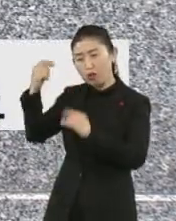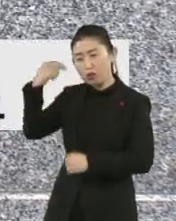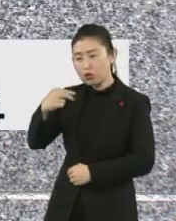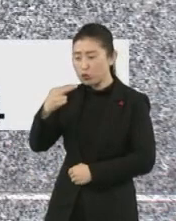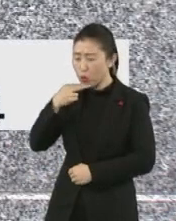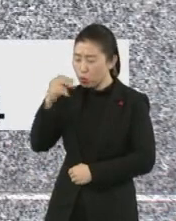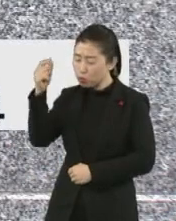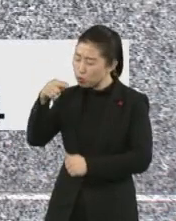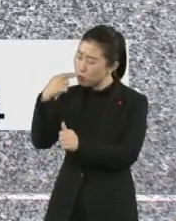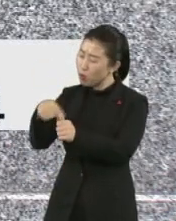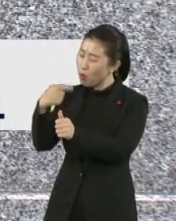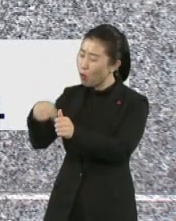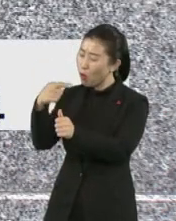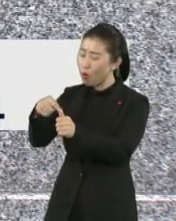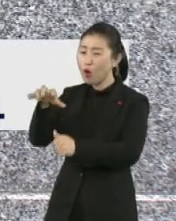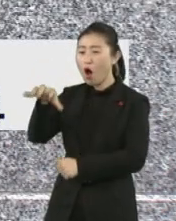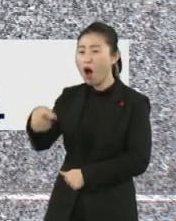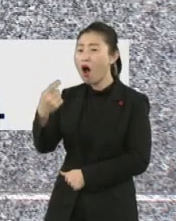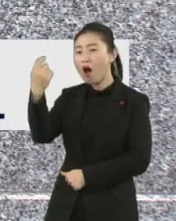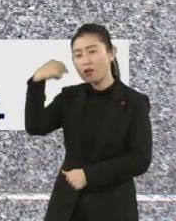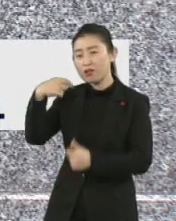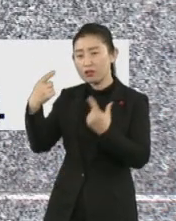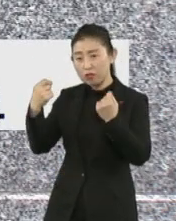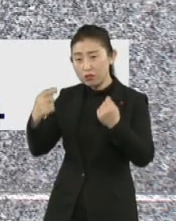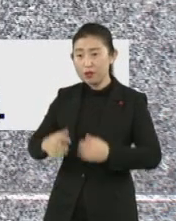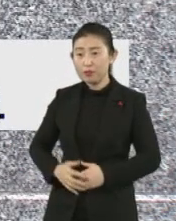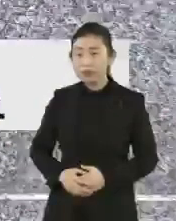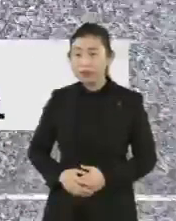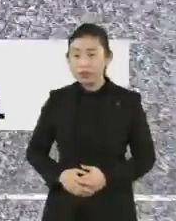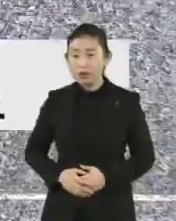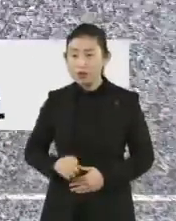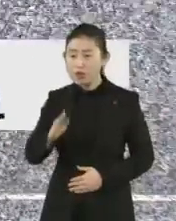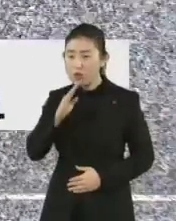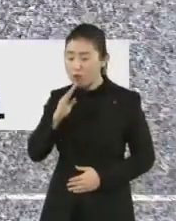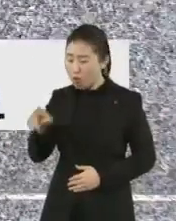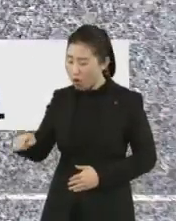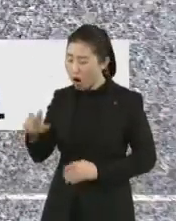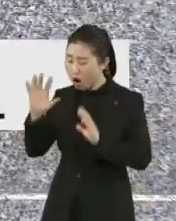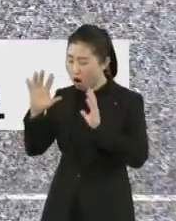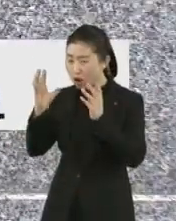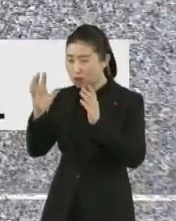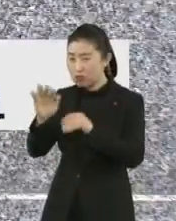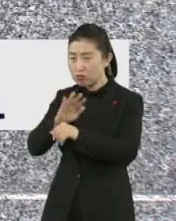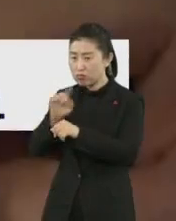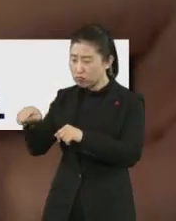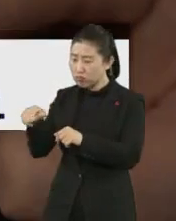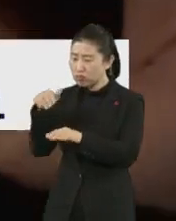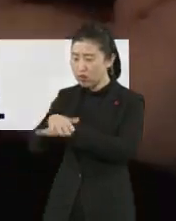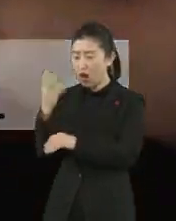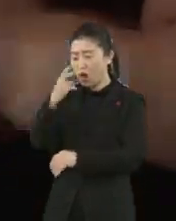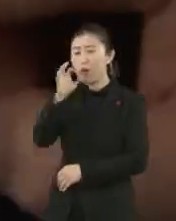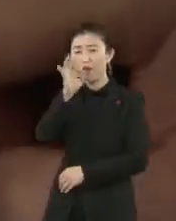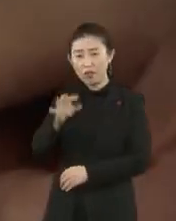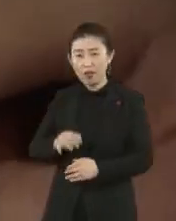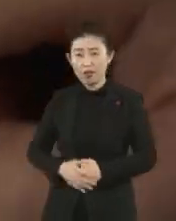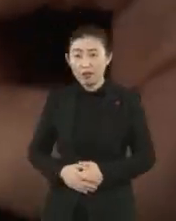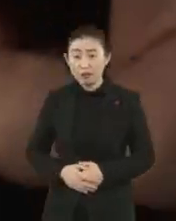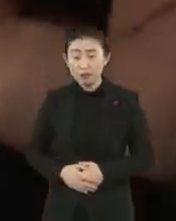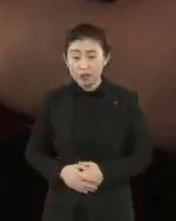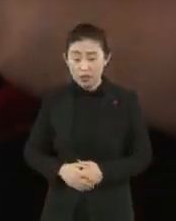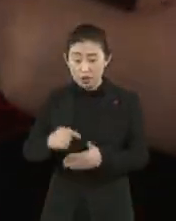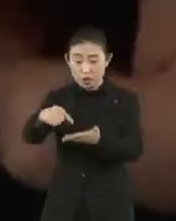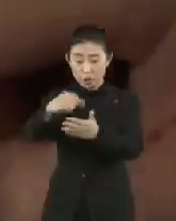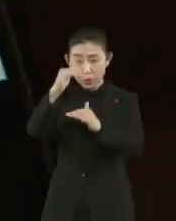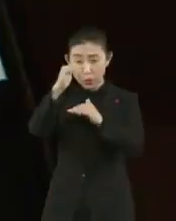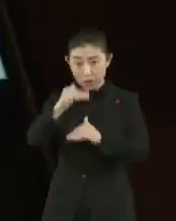있었어요 한국 넣으라고 하더라구요 2 아이고 이런 식으로 가면 1건당 이때 신고된